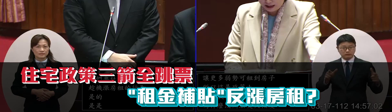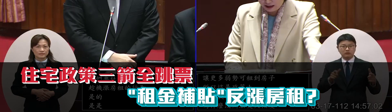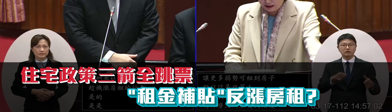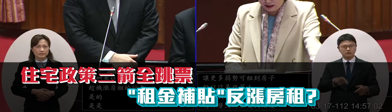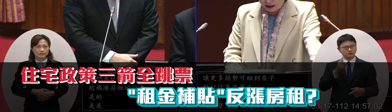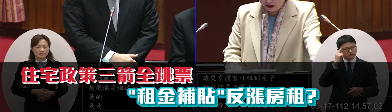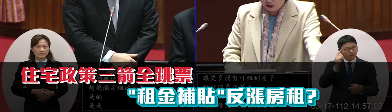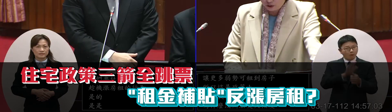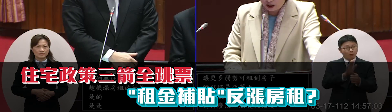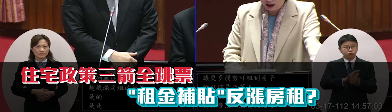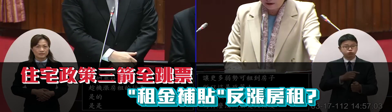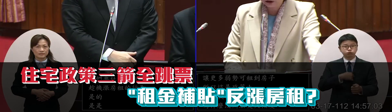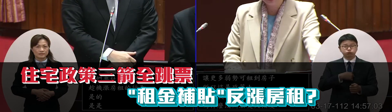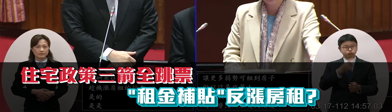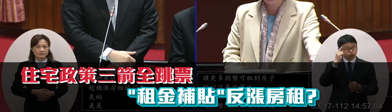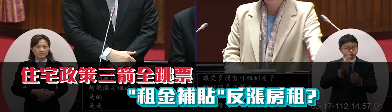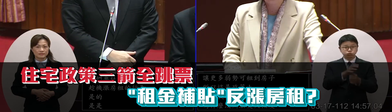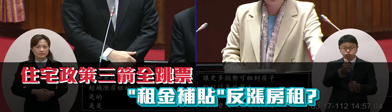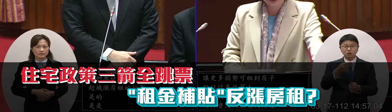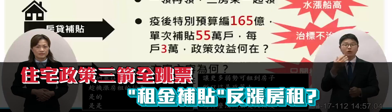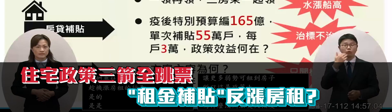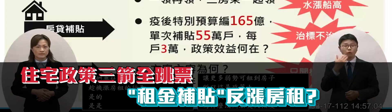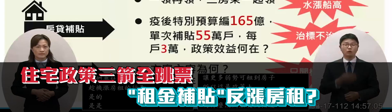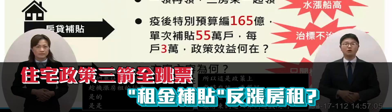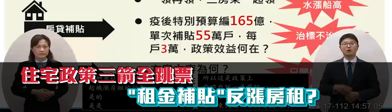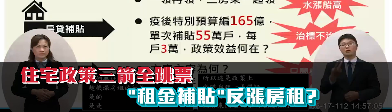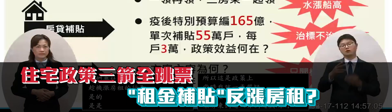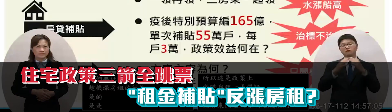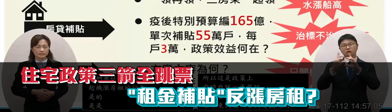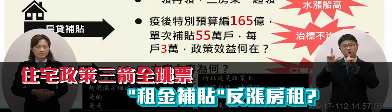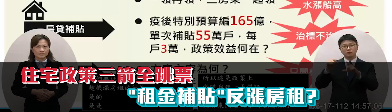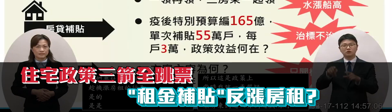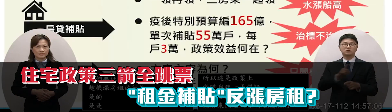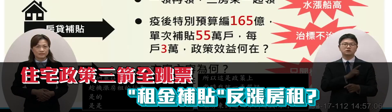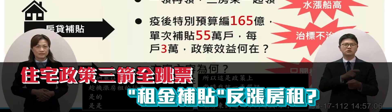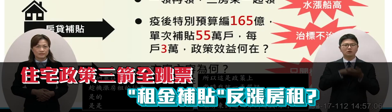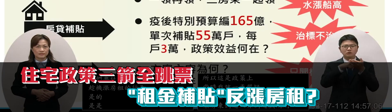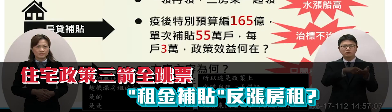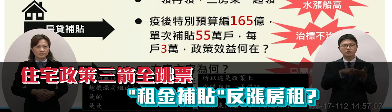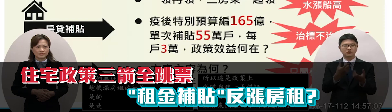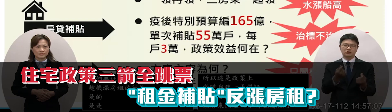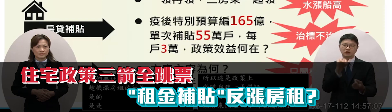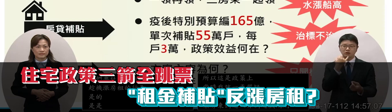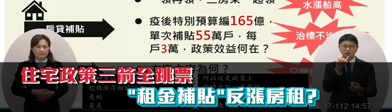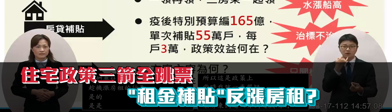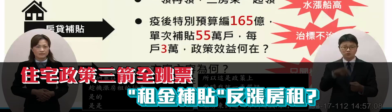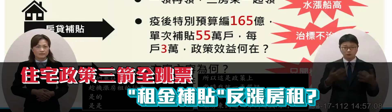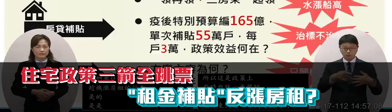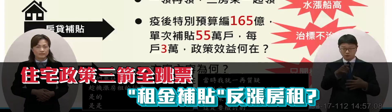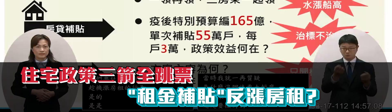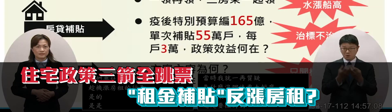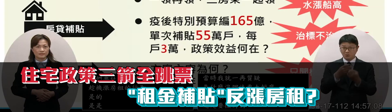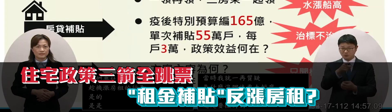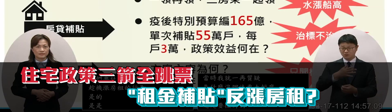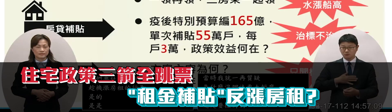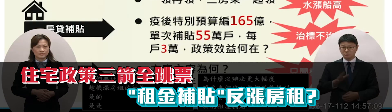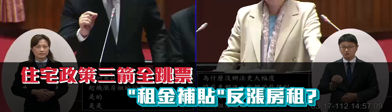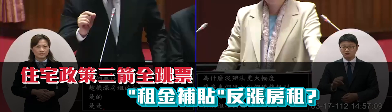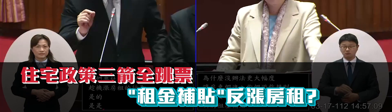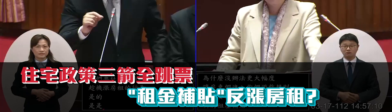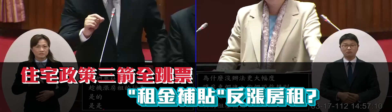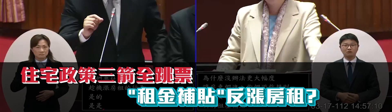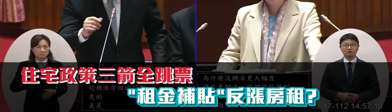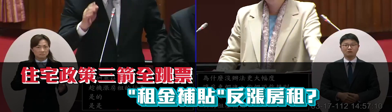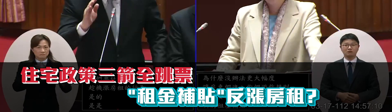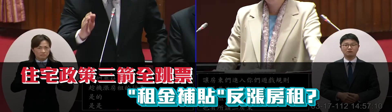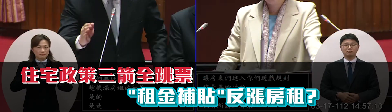性，但是呢也有所谓二房东也可以去领这个补助的状况，这个部长您知道这个状况吗？ 我们会把这样的